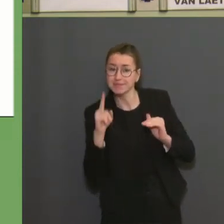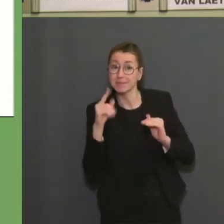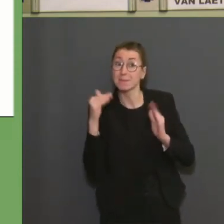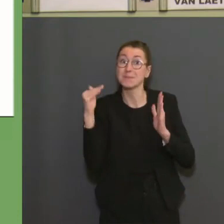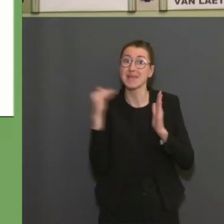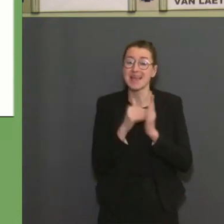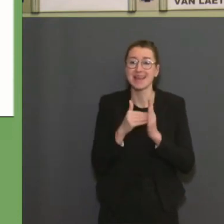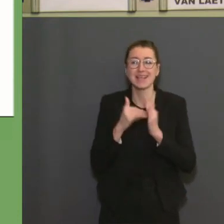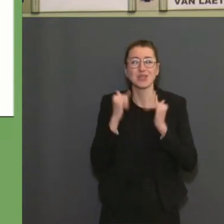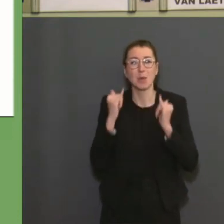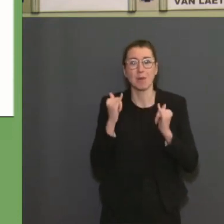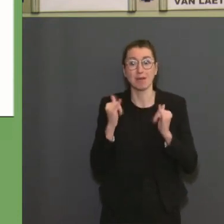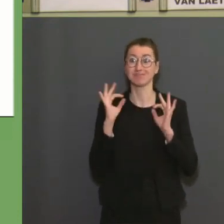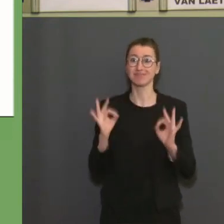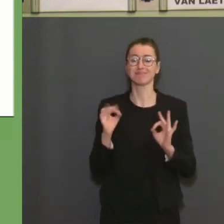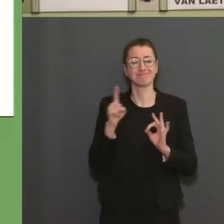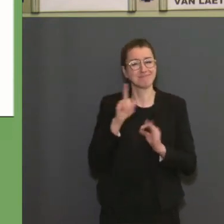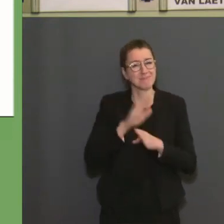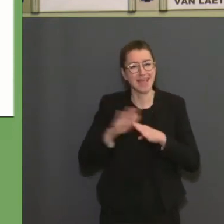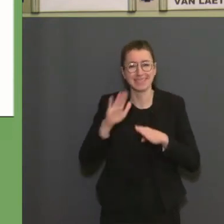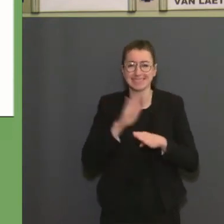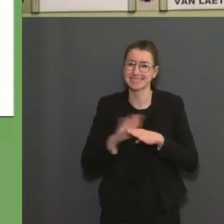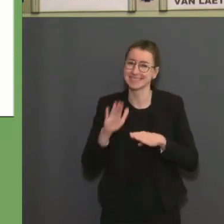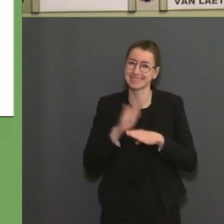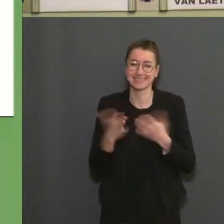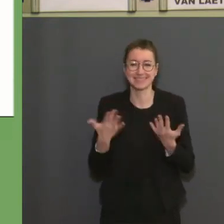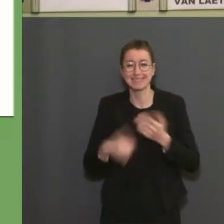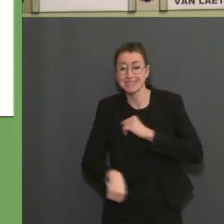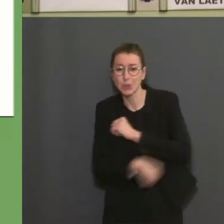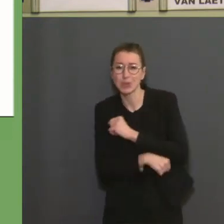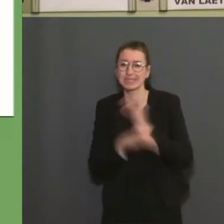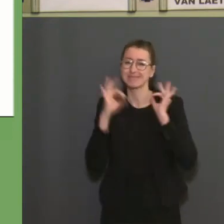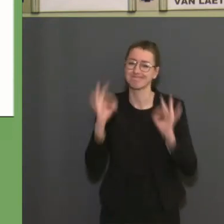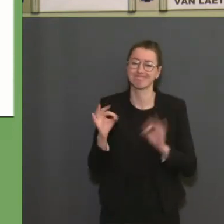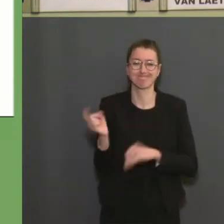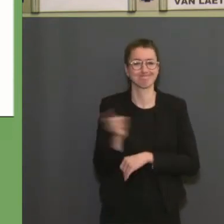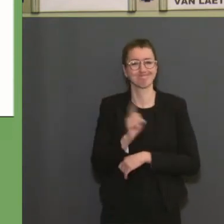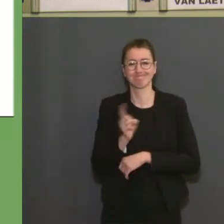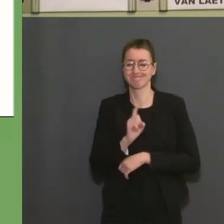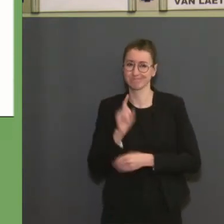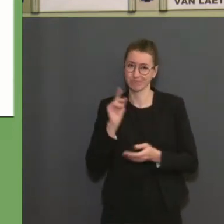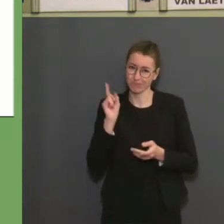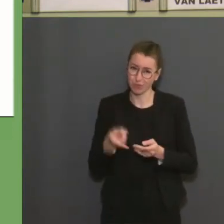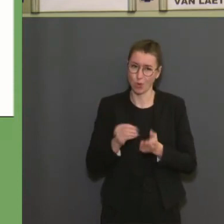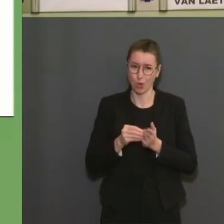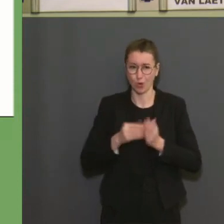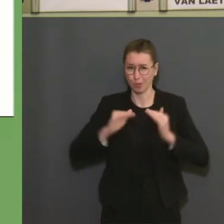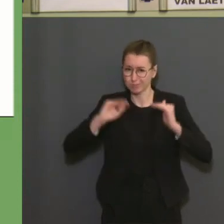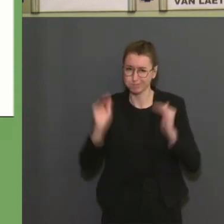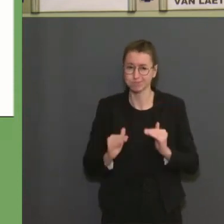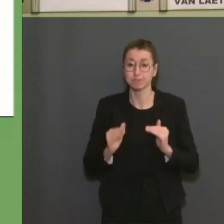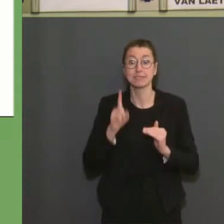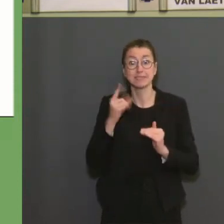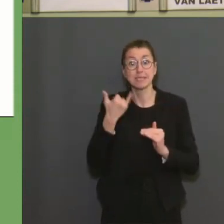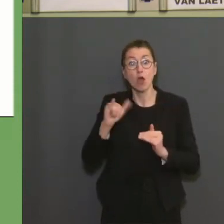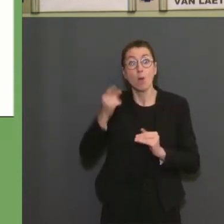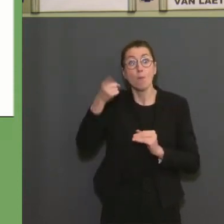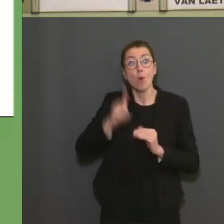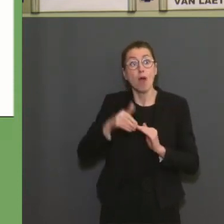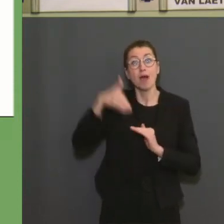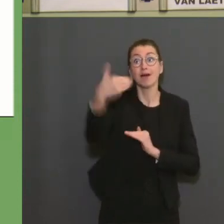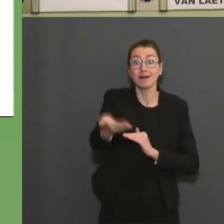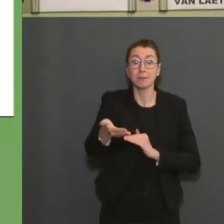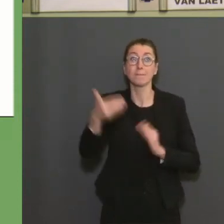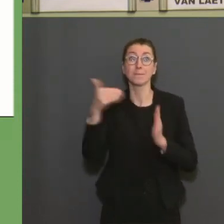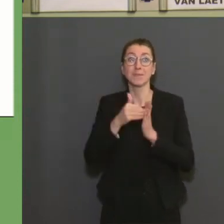que nous soyons en sécurité. Ces 1000 contaminations que nous aurions dans un mois représentent les chiffres qu'on avait